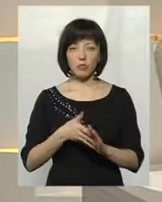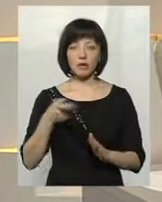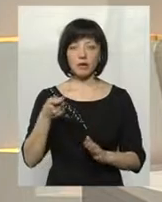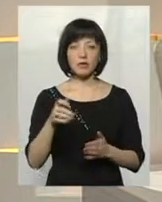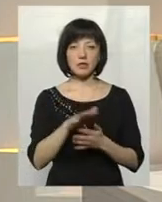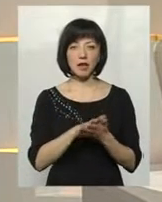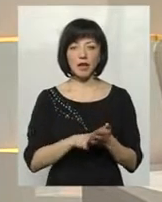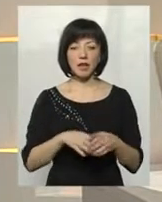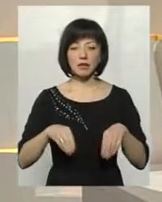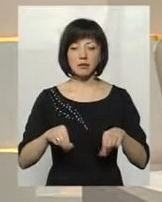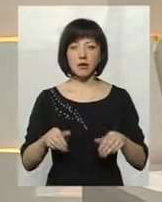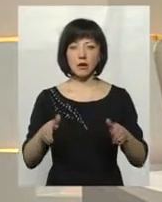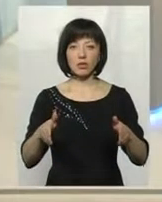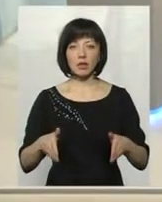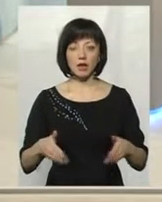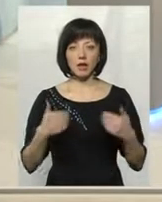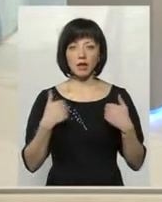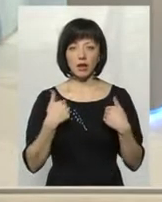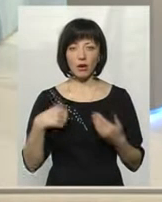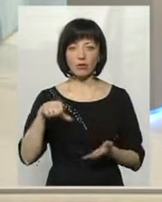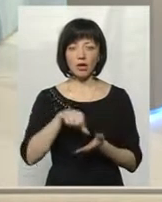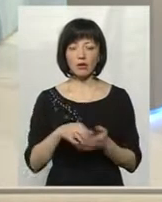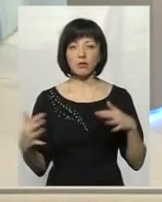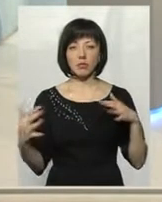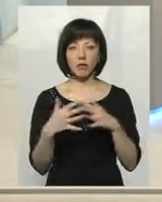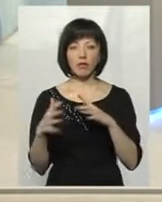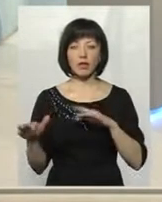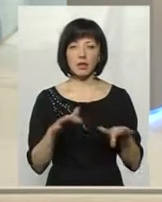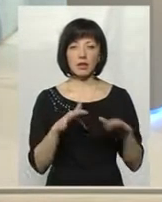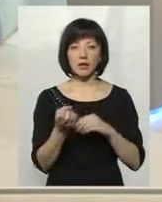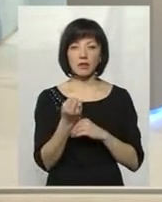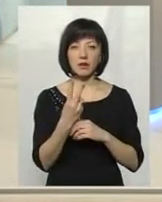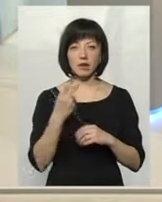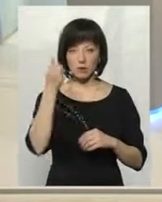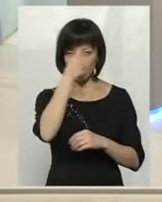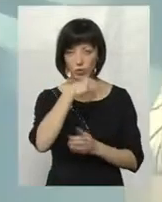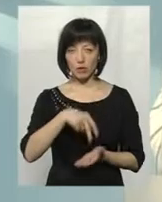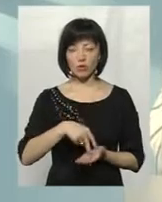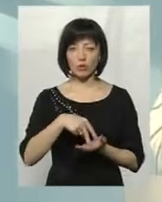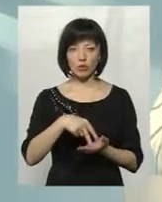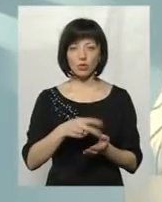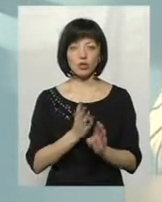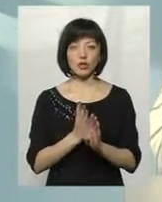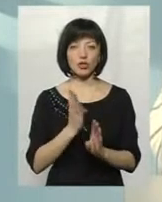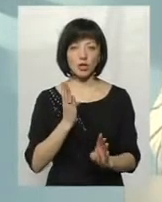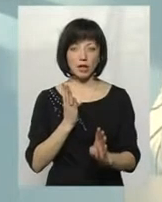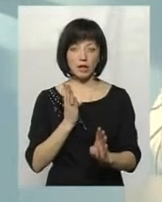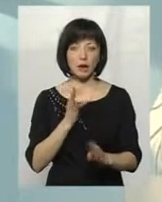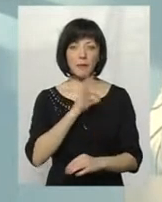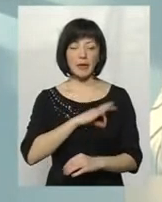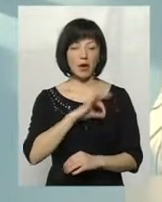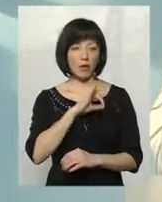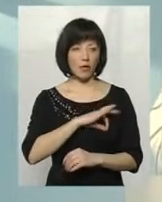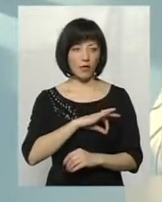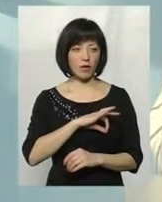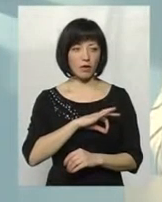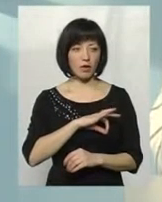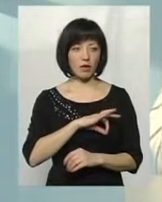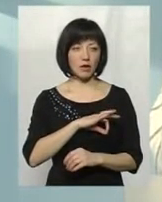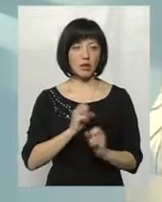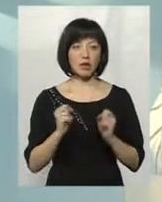заяву на земельну ділянку, так як я є учасником бойових дій. 12 років я стою на черзі пільговій,